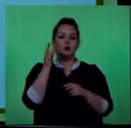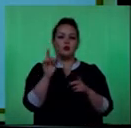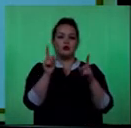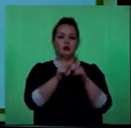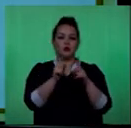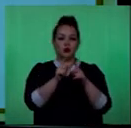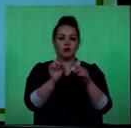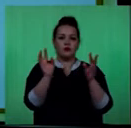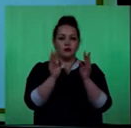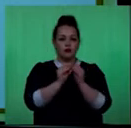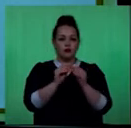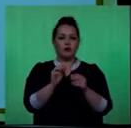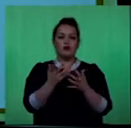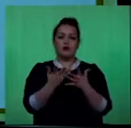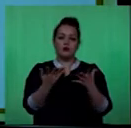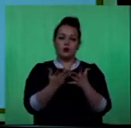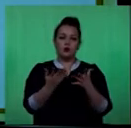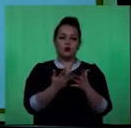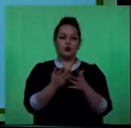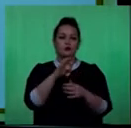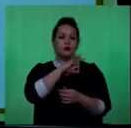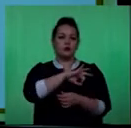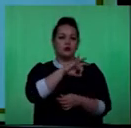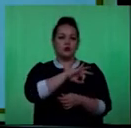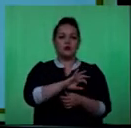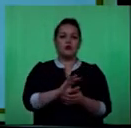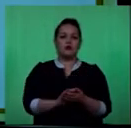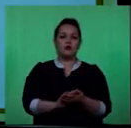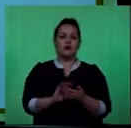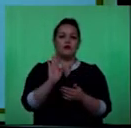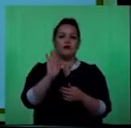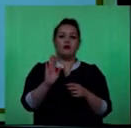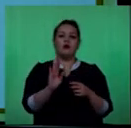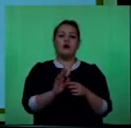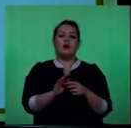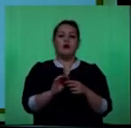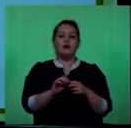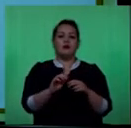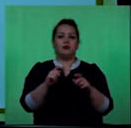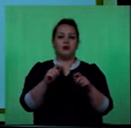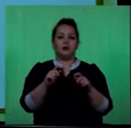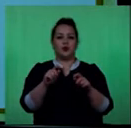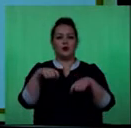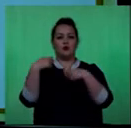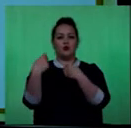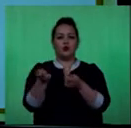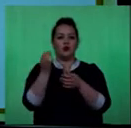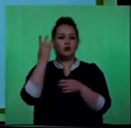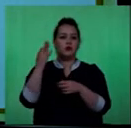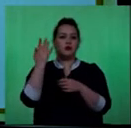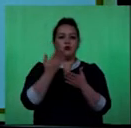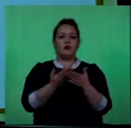слов которые употребляются в переносном значении например